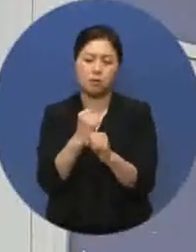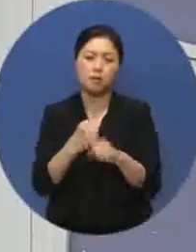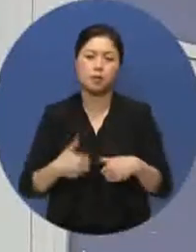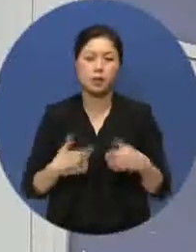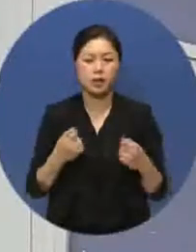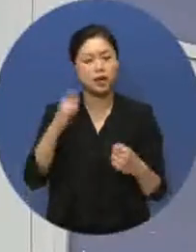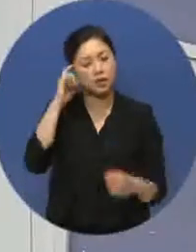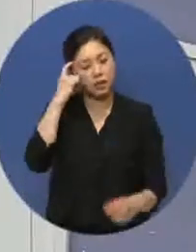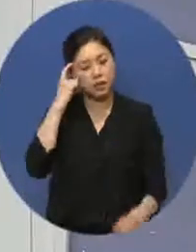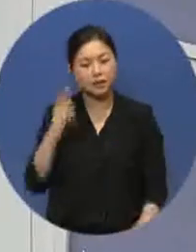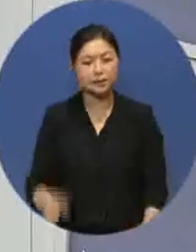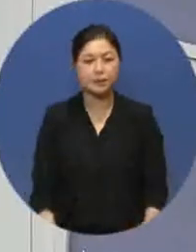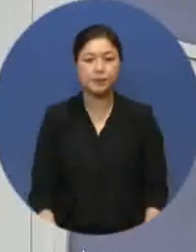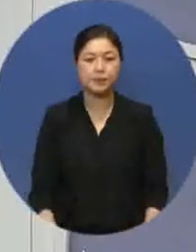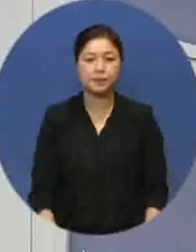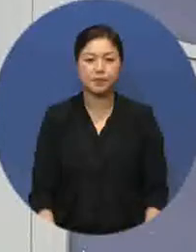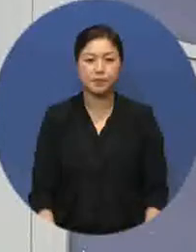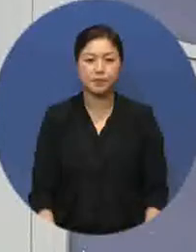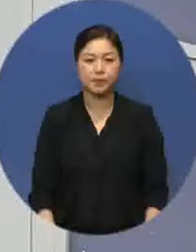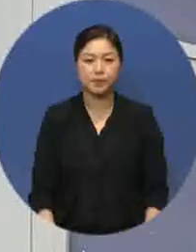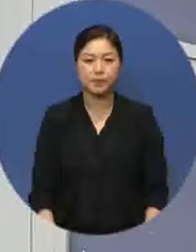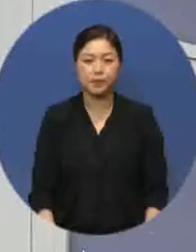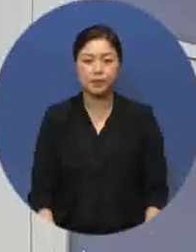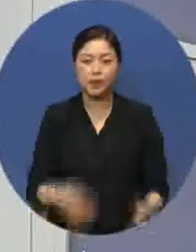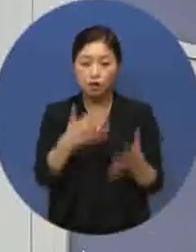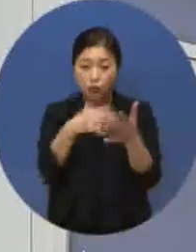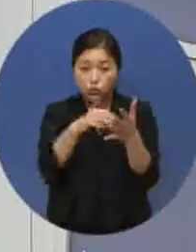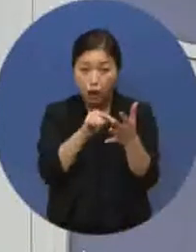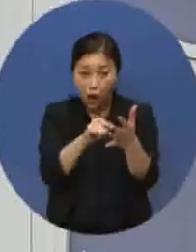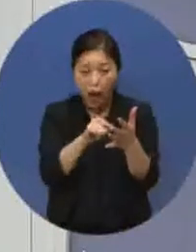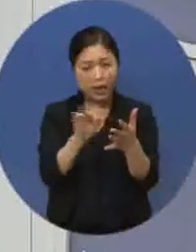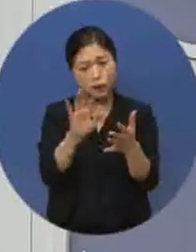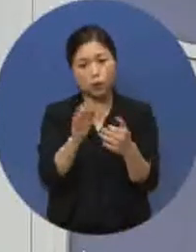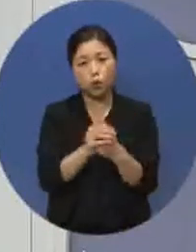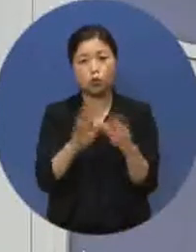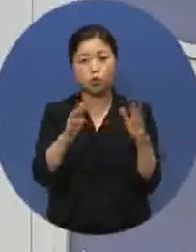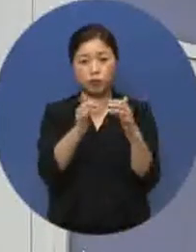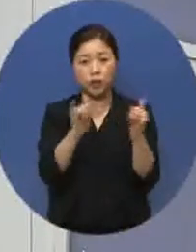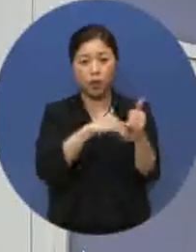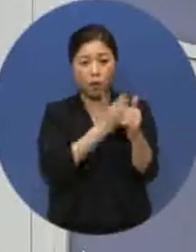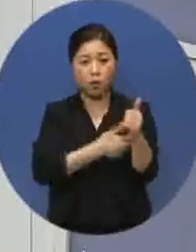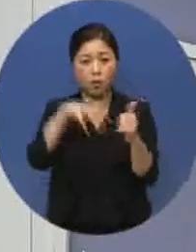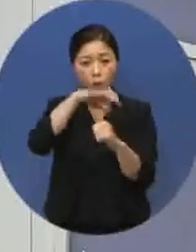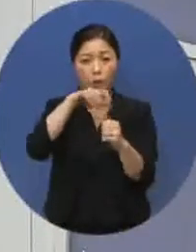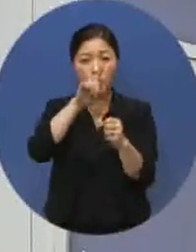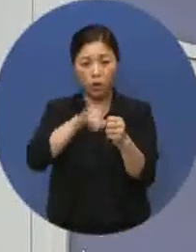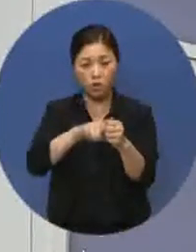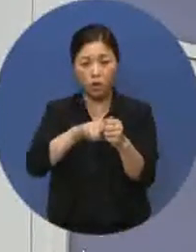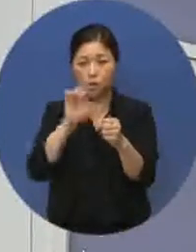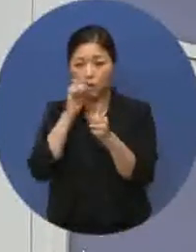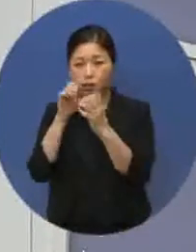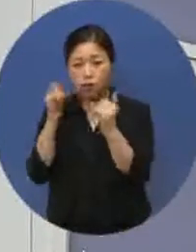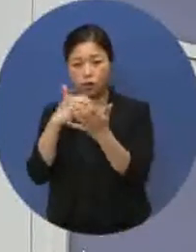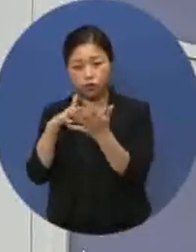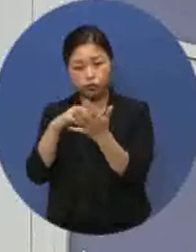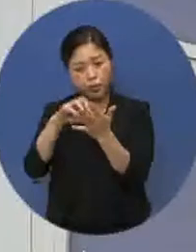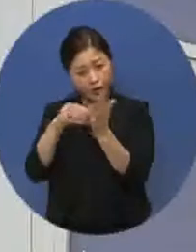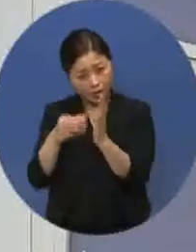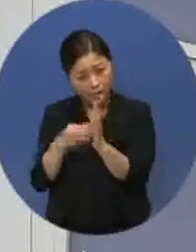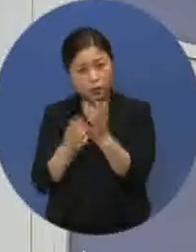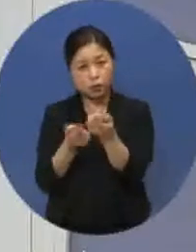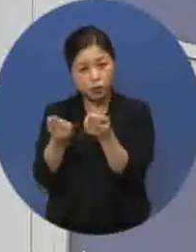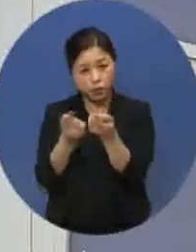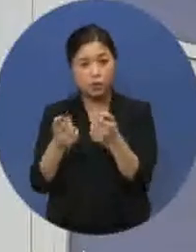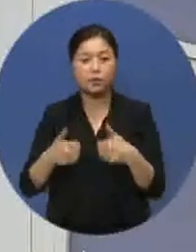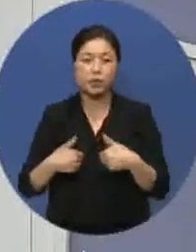정착되어야 된다라는 생각을 하고 있습니다. 그래서 이건 숫자의 문제가 아니라 국민의 권리 보호를 위해서 변호사 수의 적정한 수를 유지하는